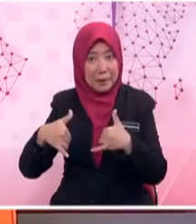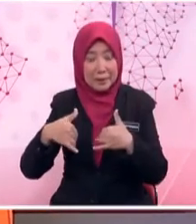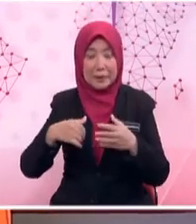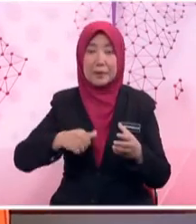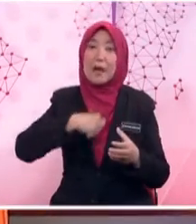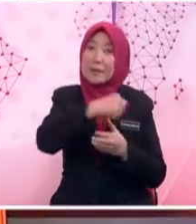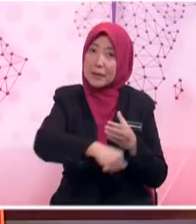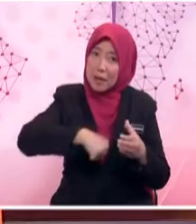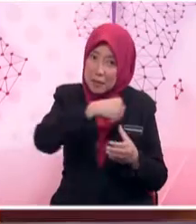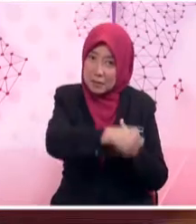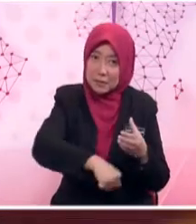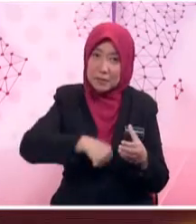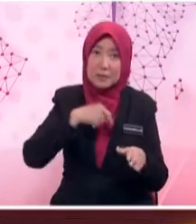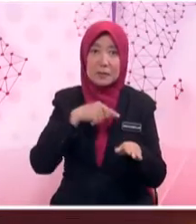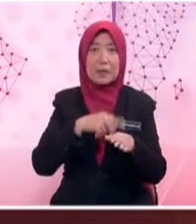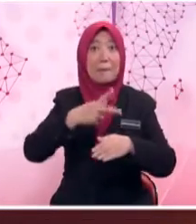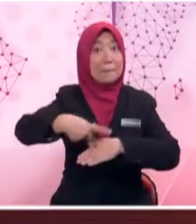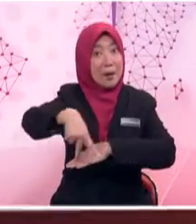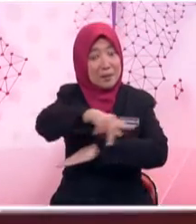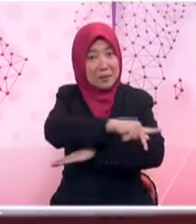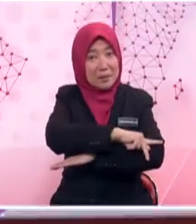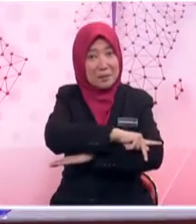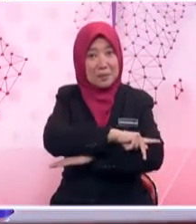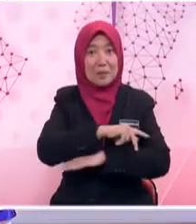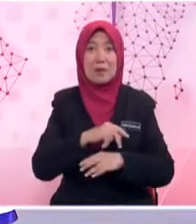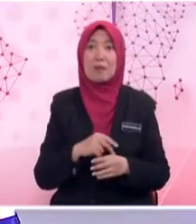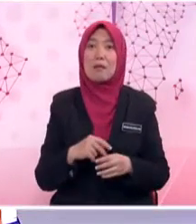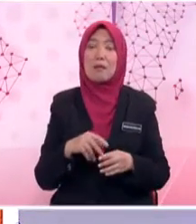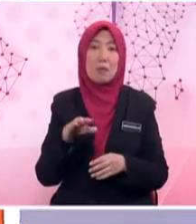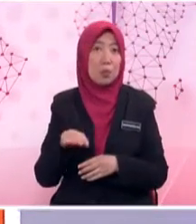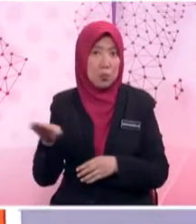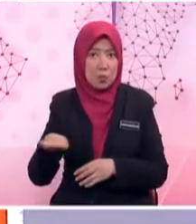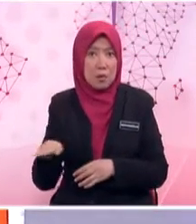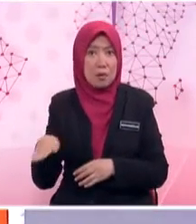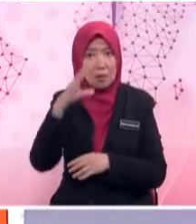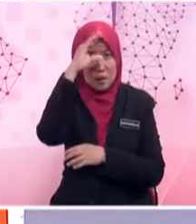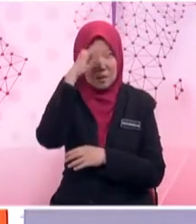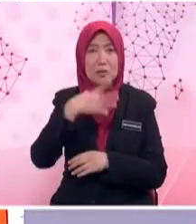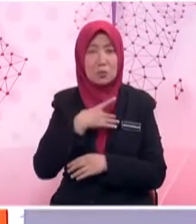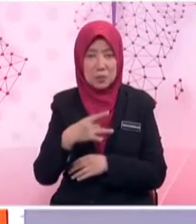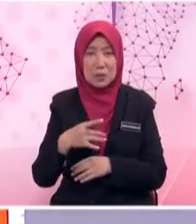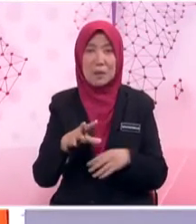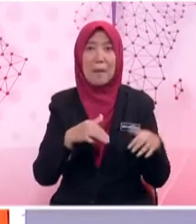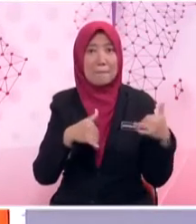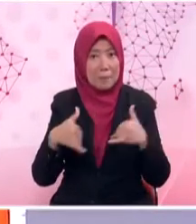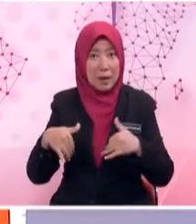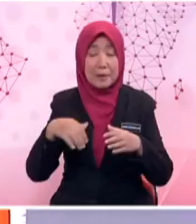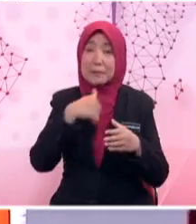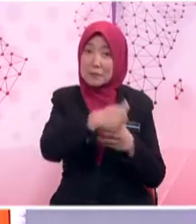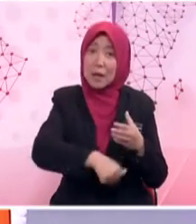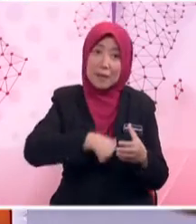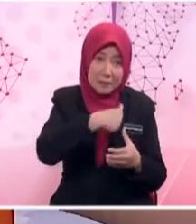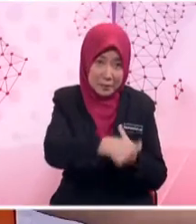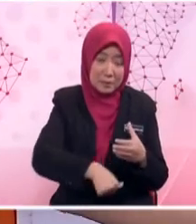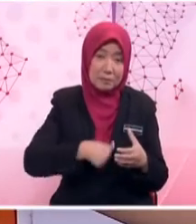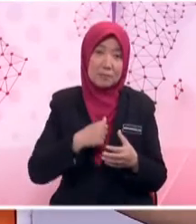Betul. Budak lelaki kan suka main gasing. Betullah, cikgu. Wah, dengan cara ni mudah sangat nak belajar tentang ayat tunggal.